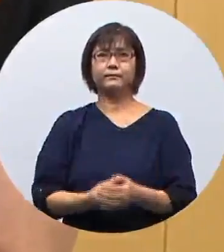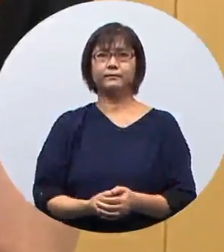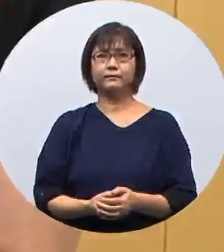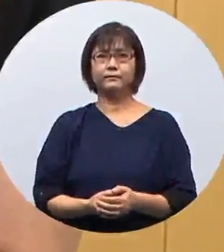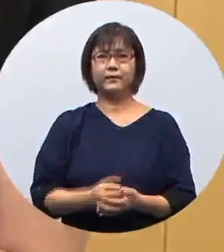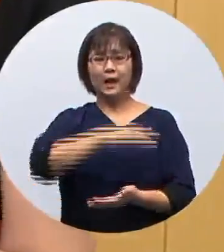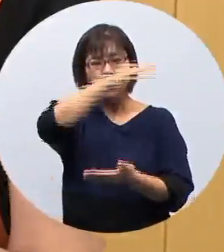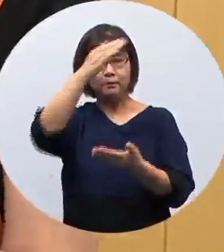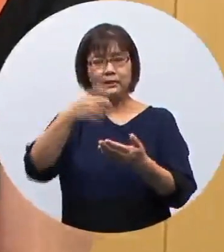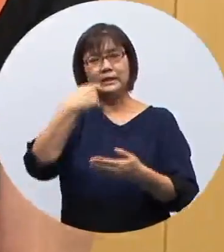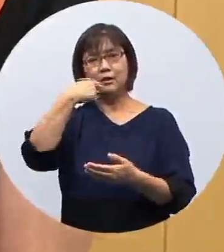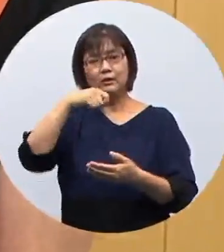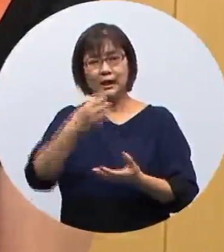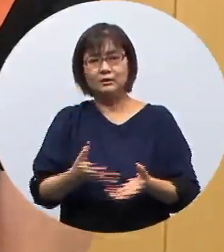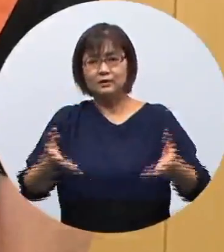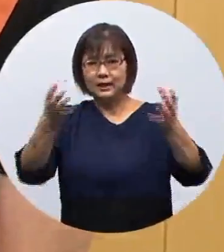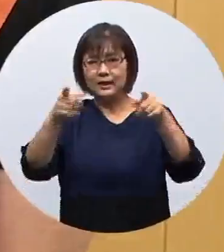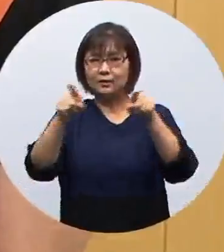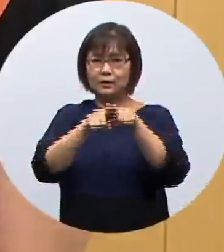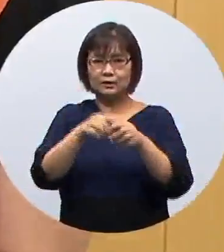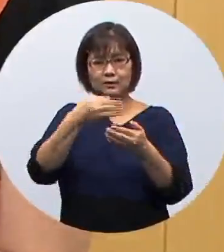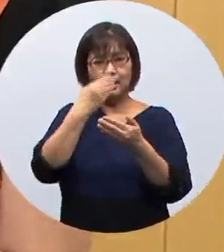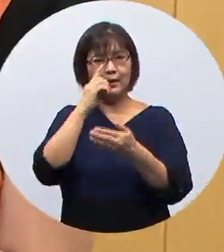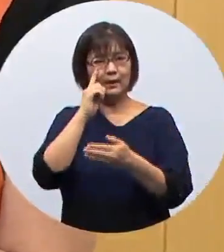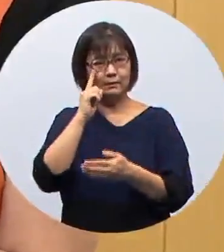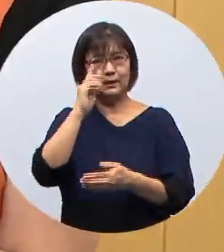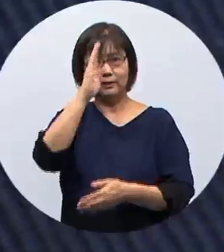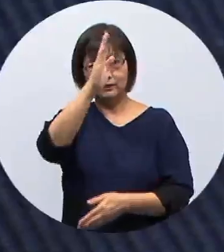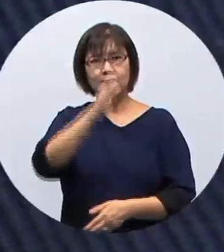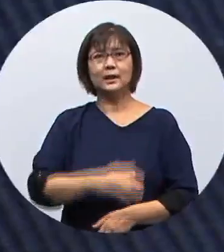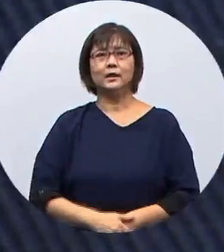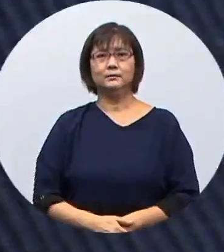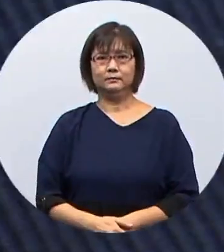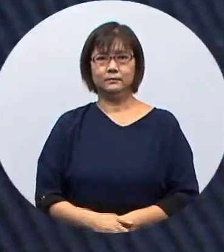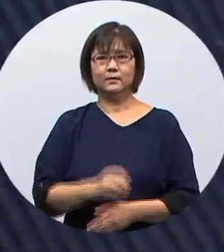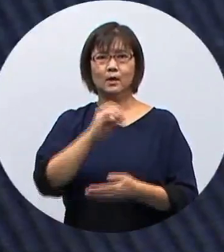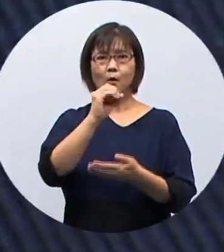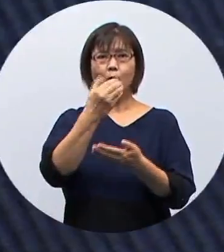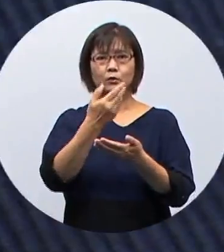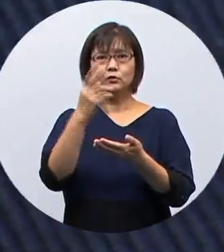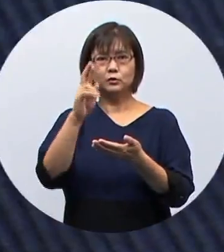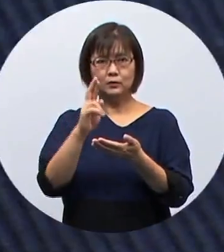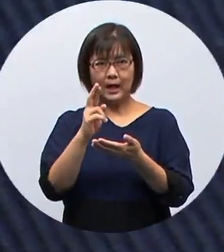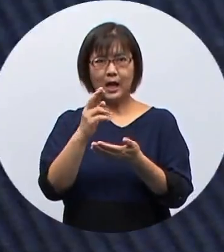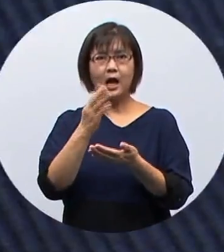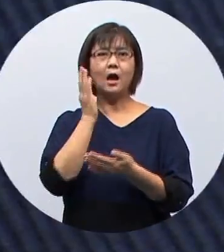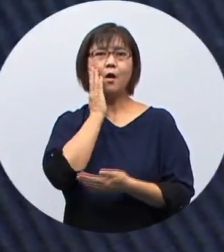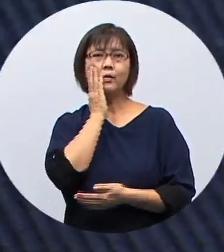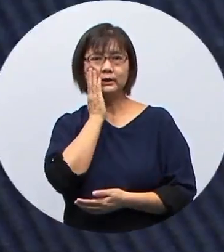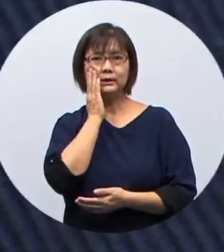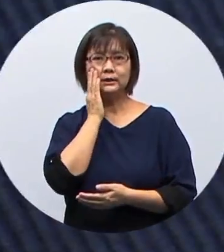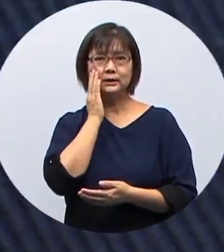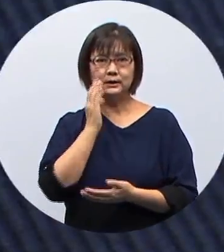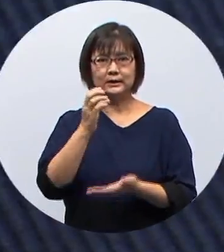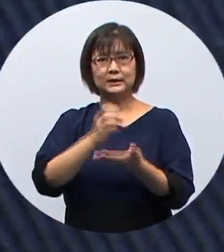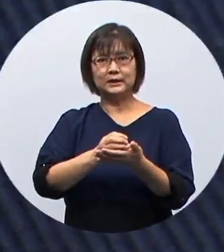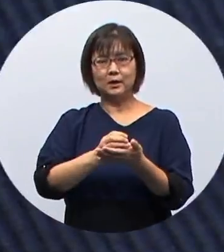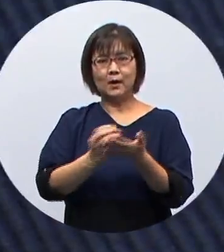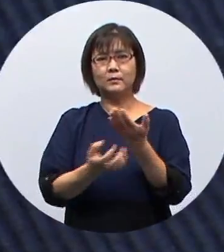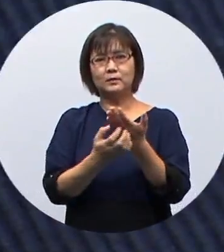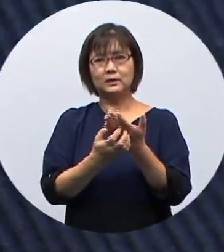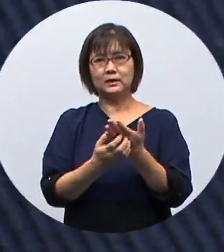っぷりの夏野菜とともにお楽しみください。 オクラの旨味たっぷりの茶碗蒸し、お試しください。